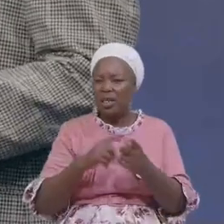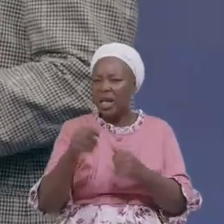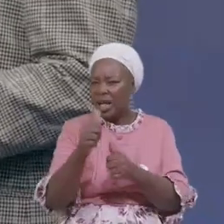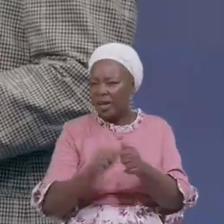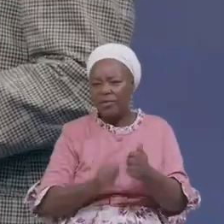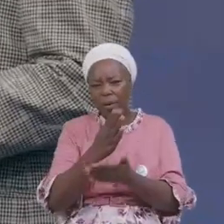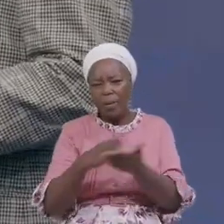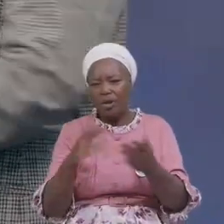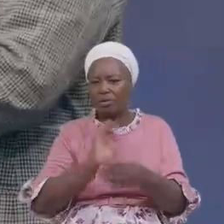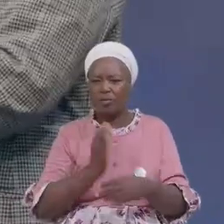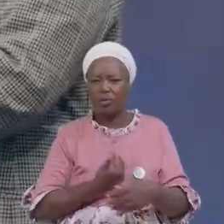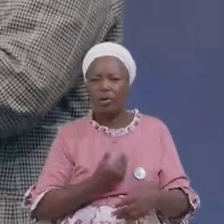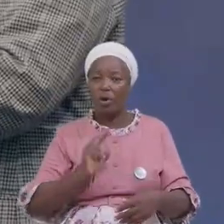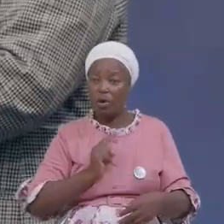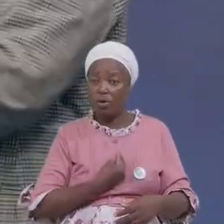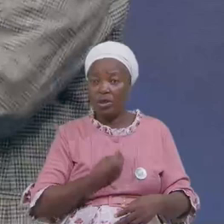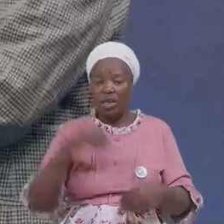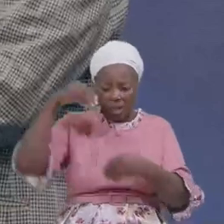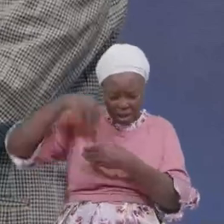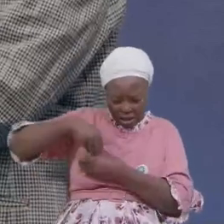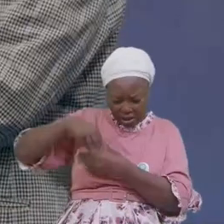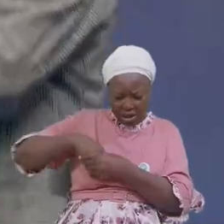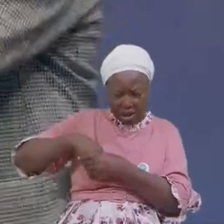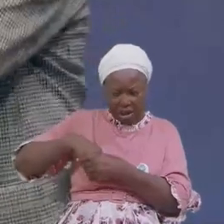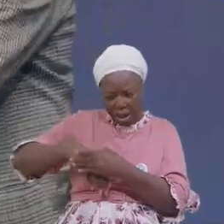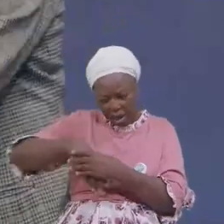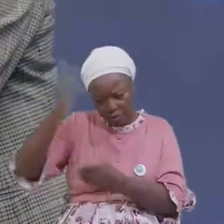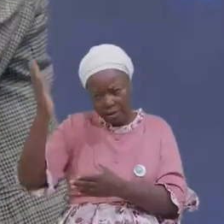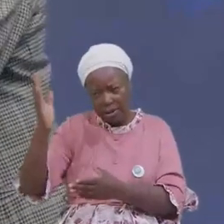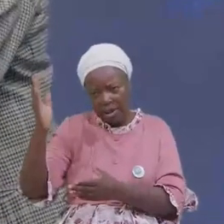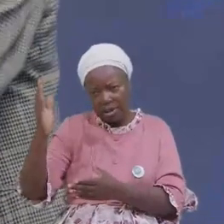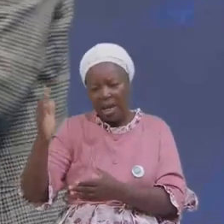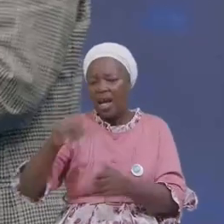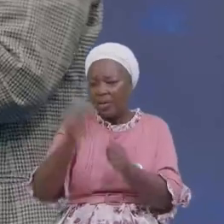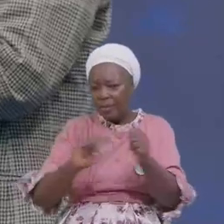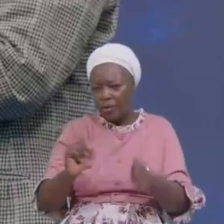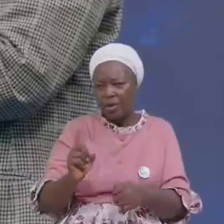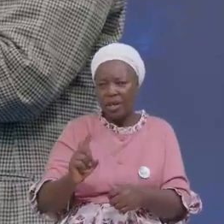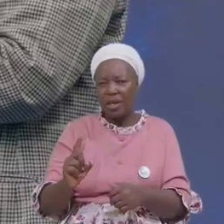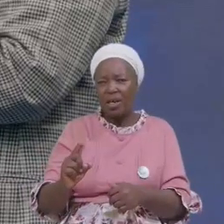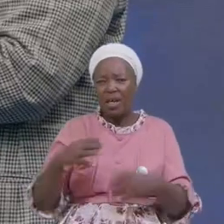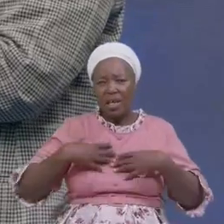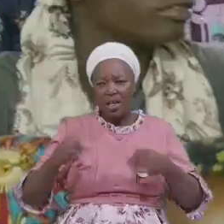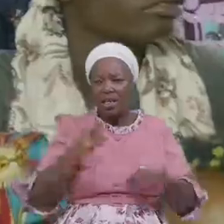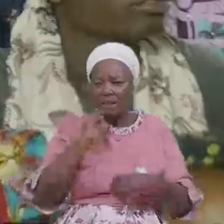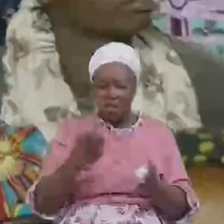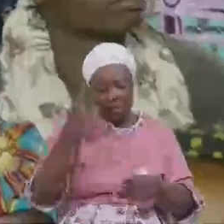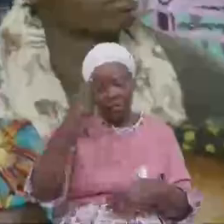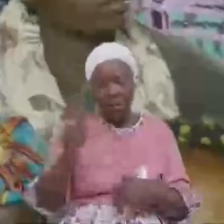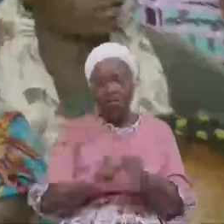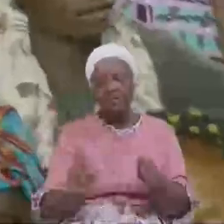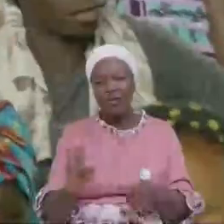notre vie, dedans, extérieur, intérieur. La guérison est disponible pour chacun.